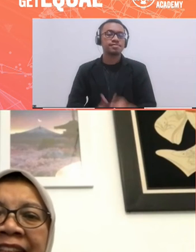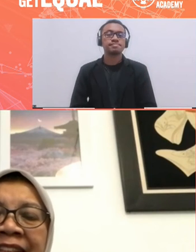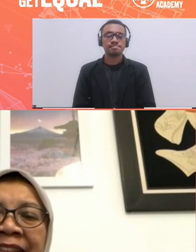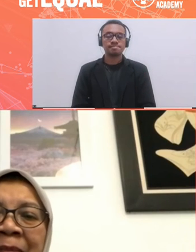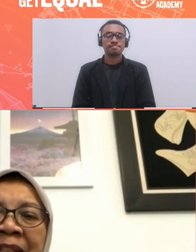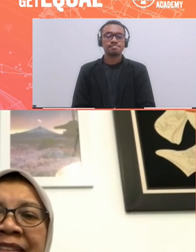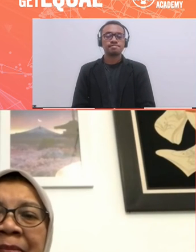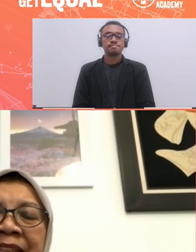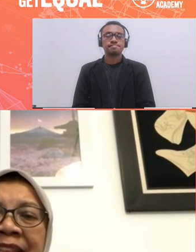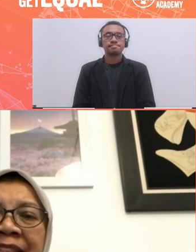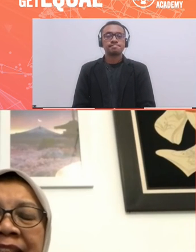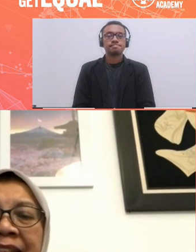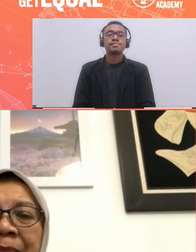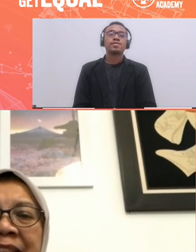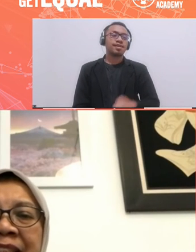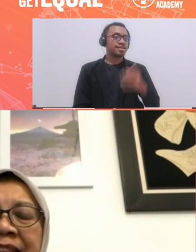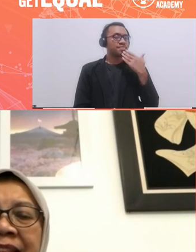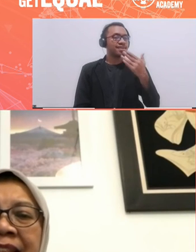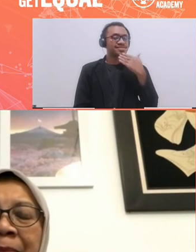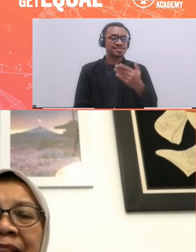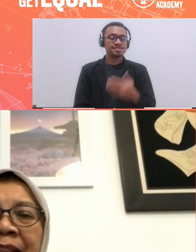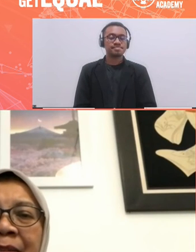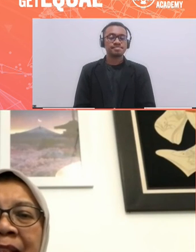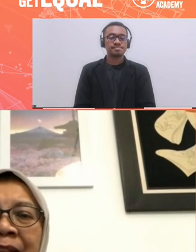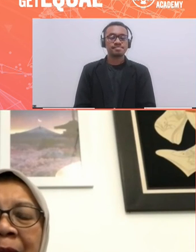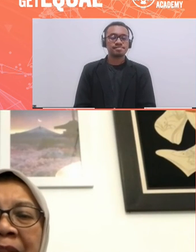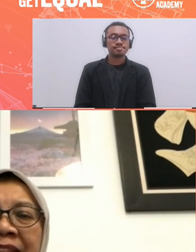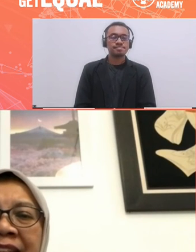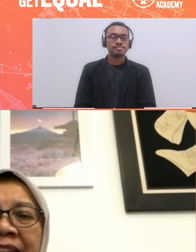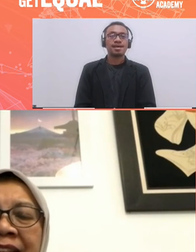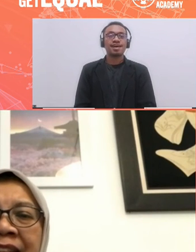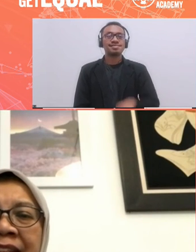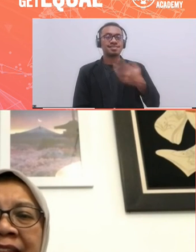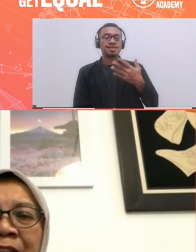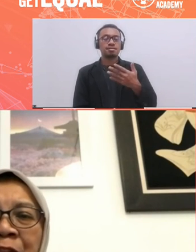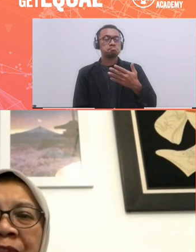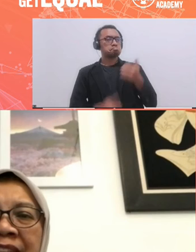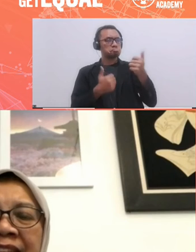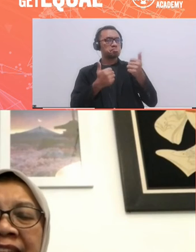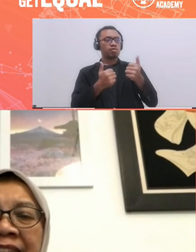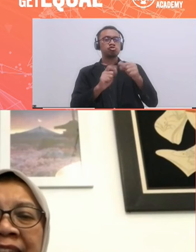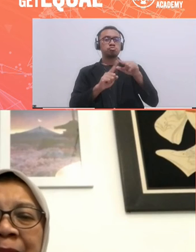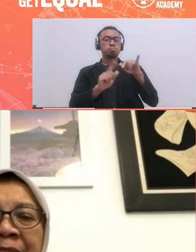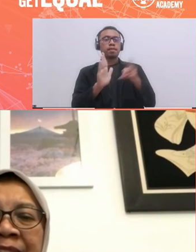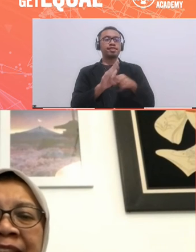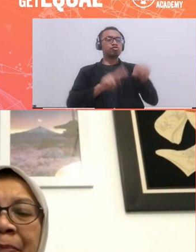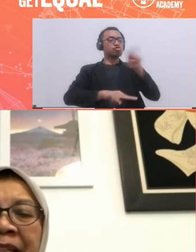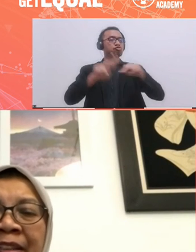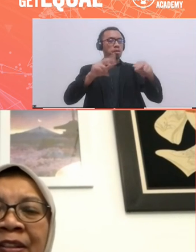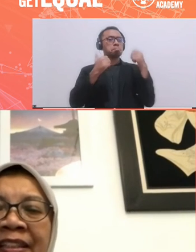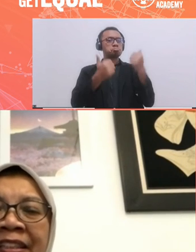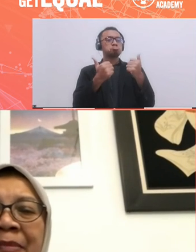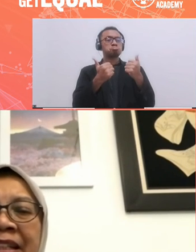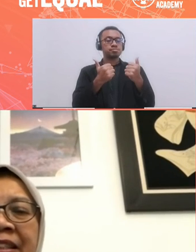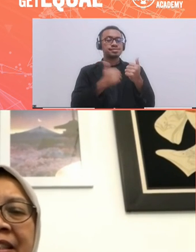Ya, terima kasih Mbak. Jadi saya sangat apresiasi dengan apa yang dilakukan oleh PAN terkait dengan hasil survei ini. Seperti yang